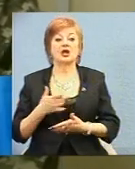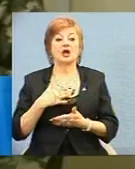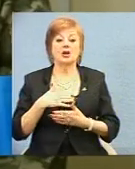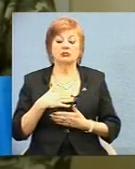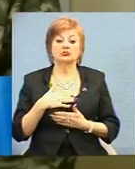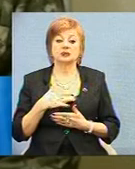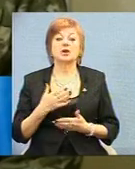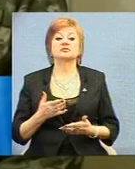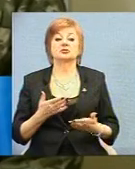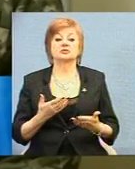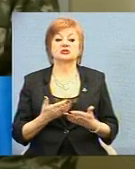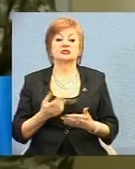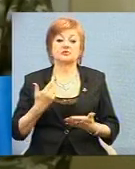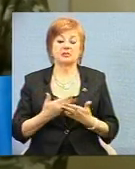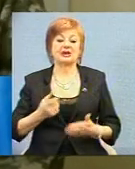понад 1000